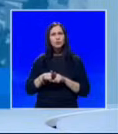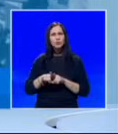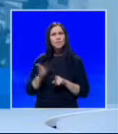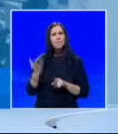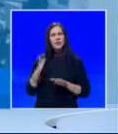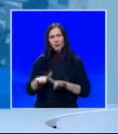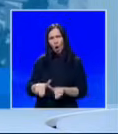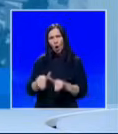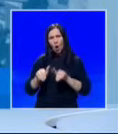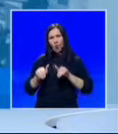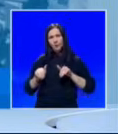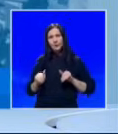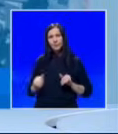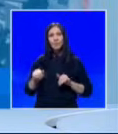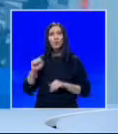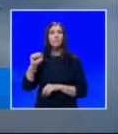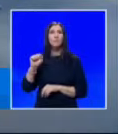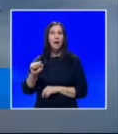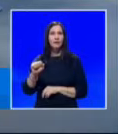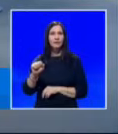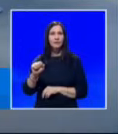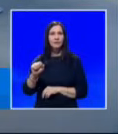се отдръпнала от партията.